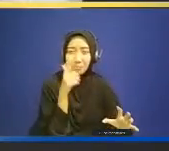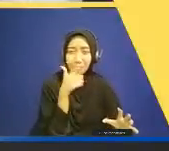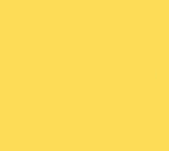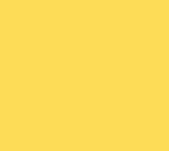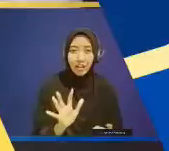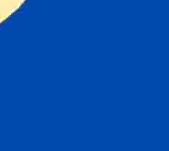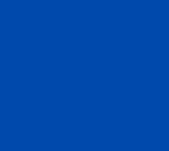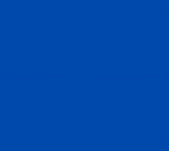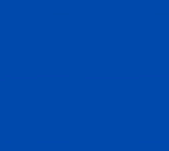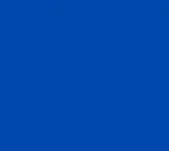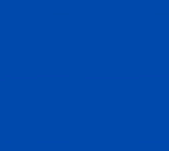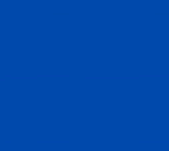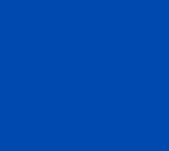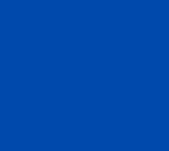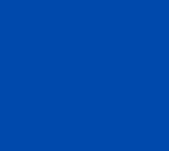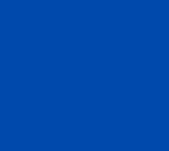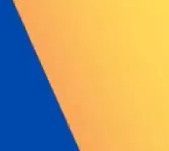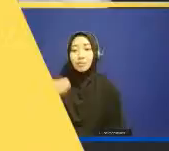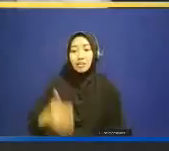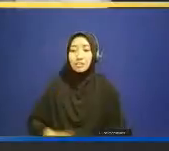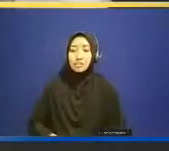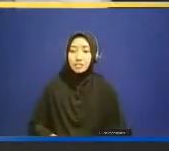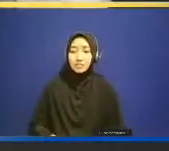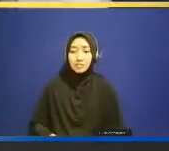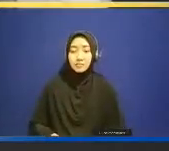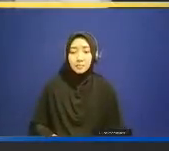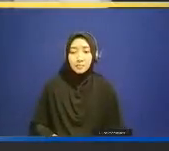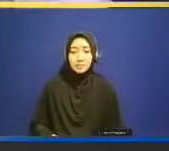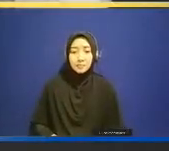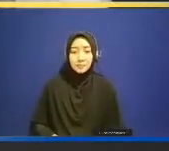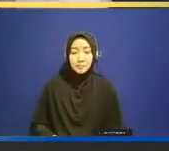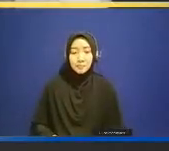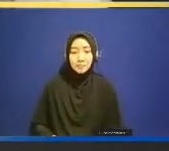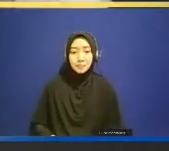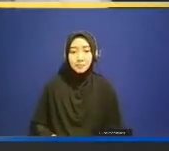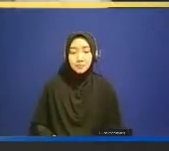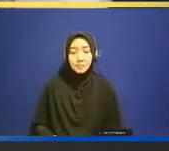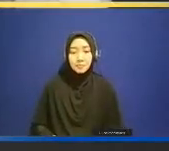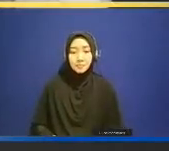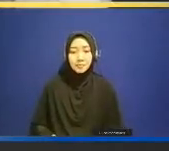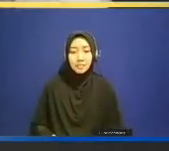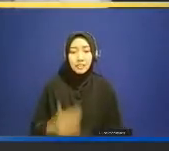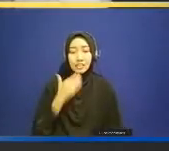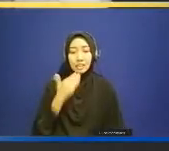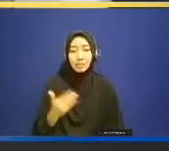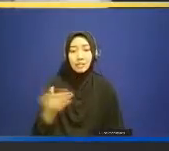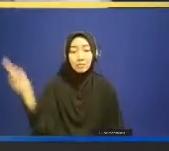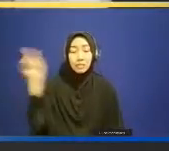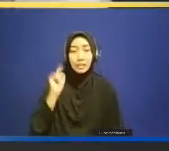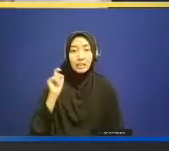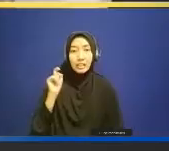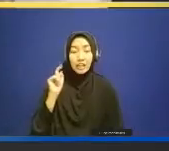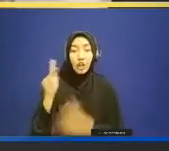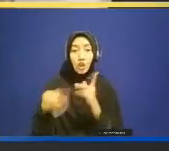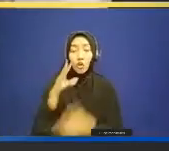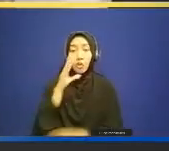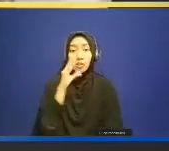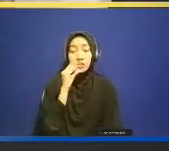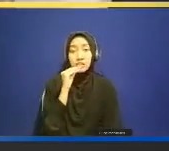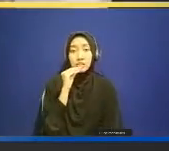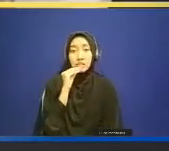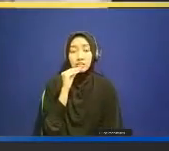iya padat Makasih Mbak Andini Oke terima kasih atas pertanyaannya mungkin kalau dibilang